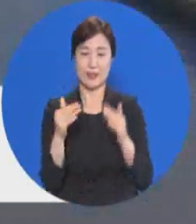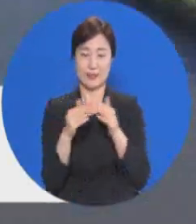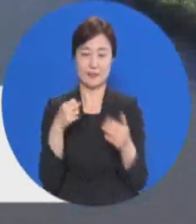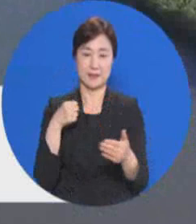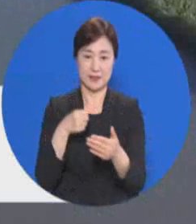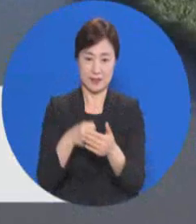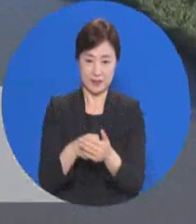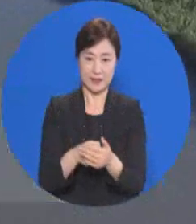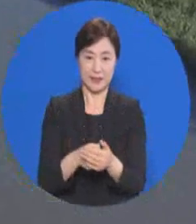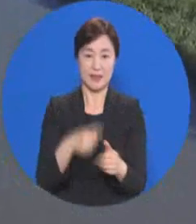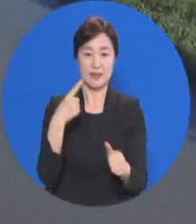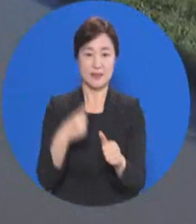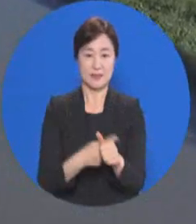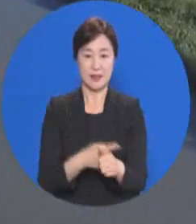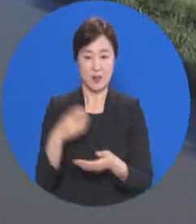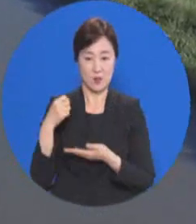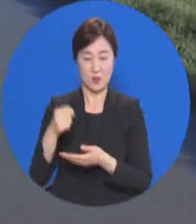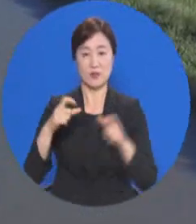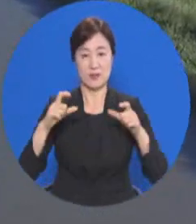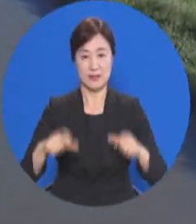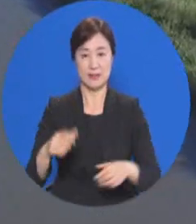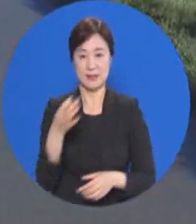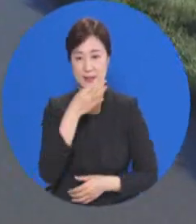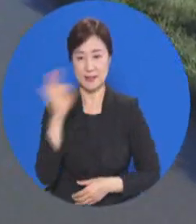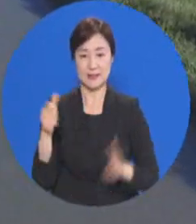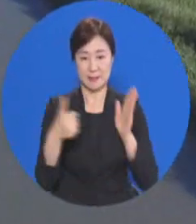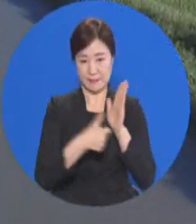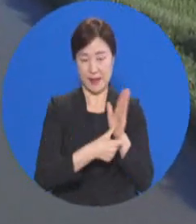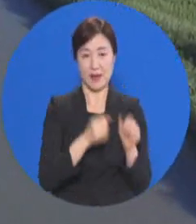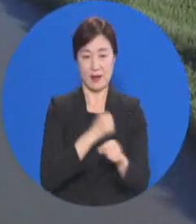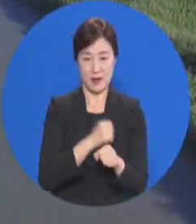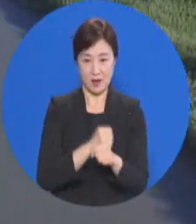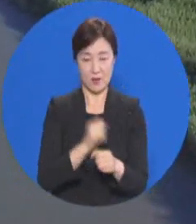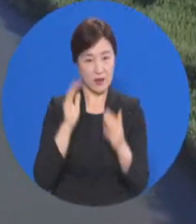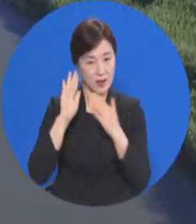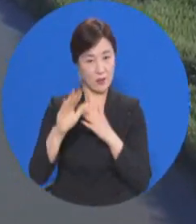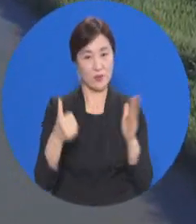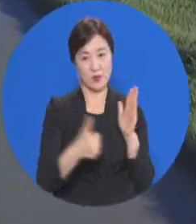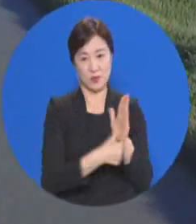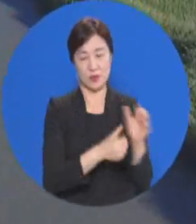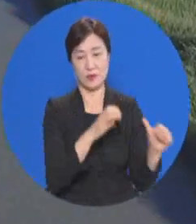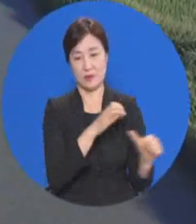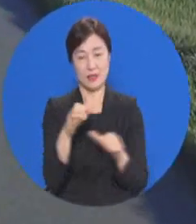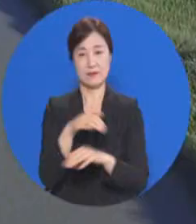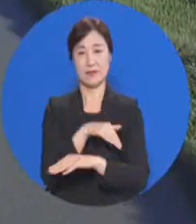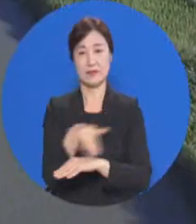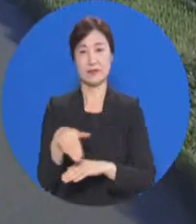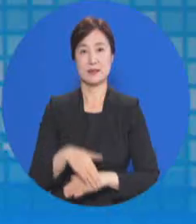생물권 보전지역 인증을 내리고 사후 인증관리를 통해 브랜드로 활용할 계획입니다.